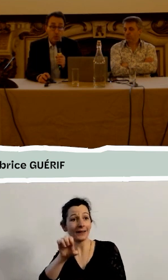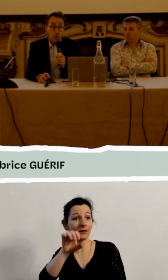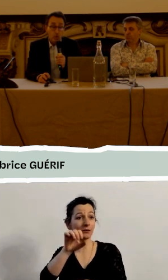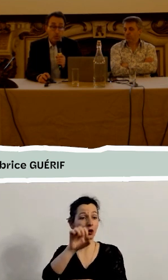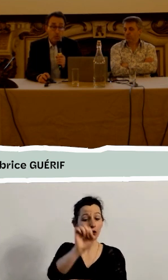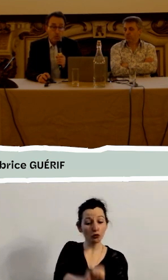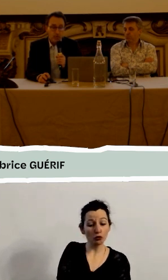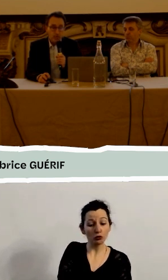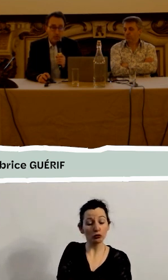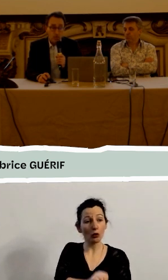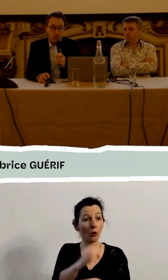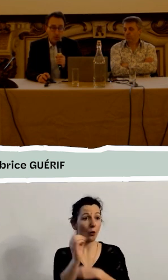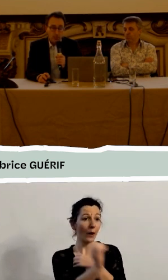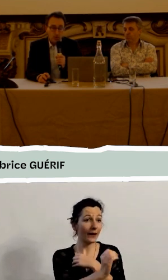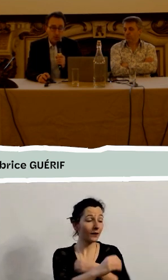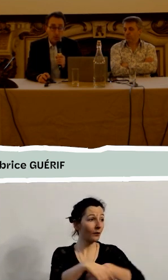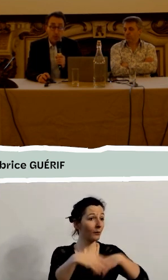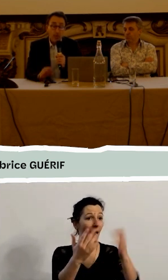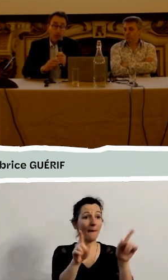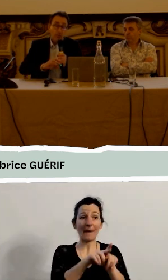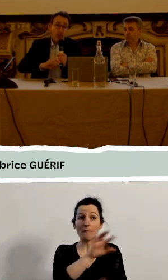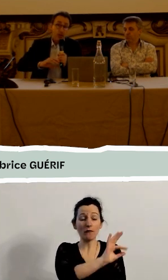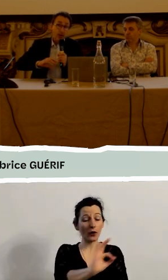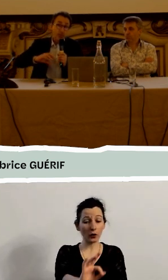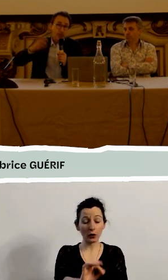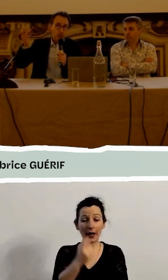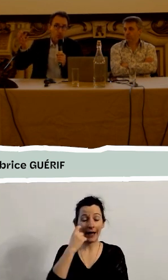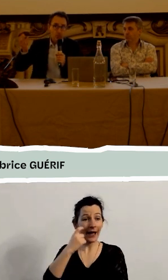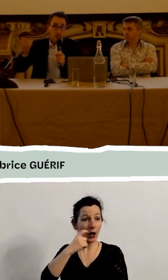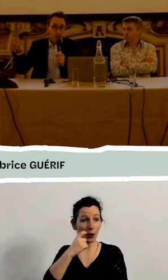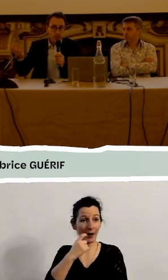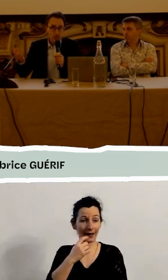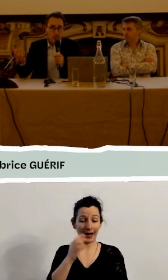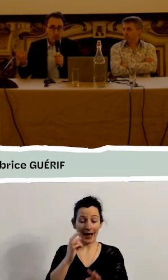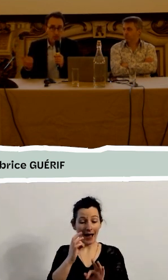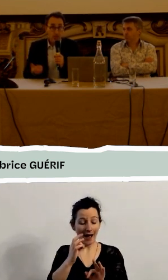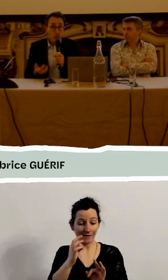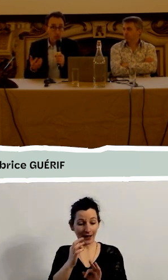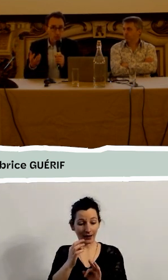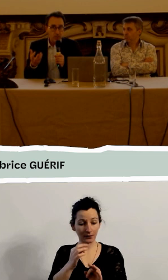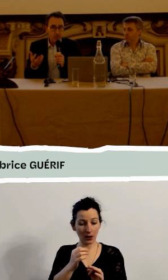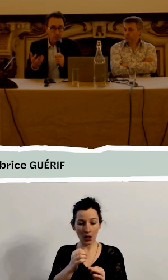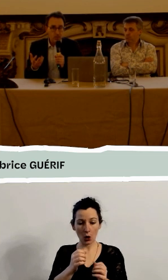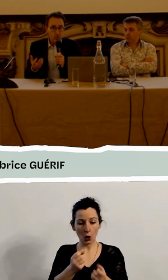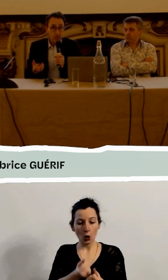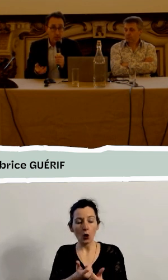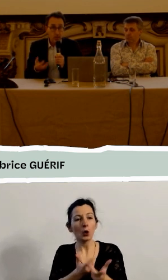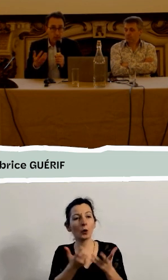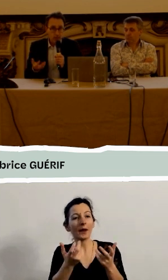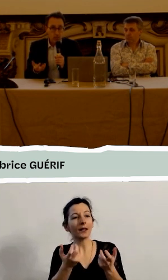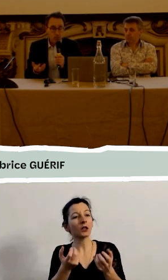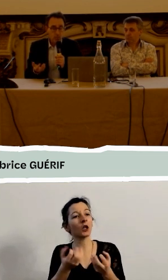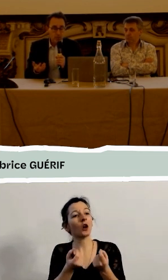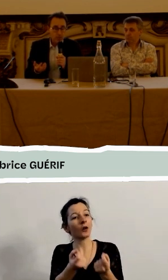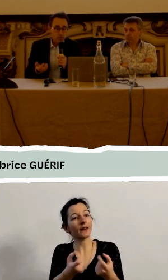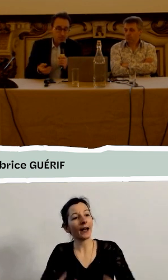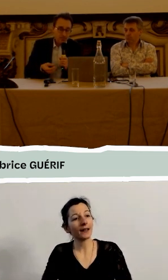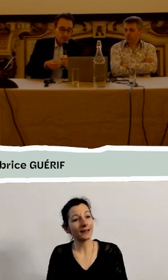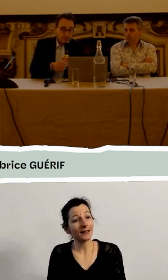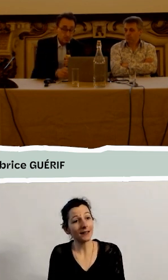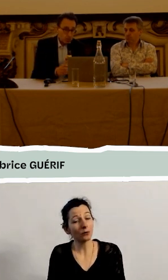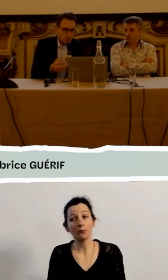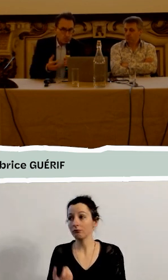Sud, l'Europe de l'Ouest, dont la France, eh bien, la fréquence, l'incidence de cancer testiculaire est en